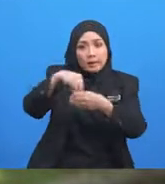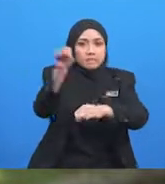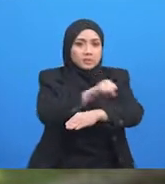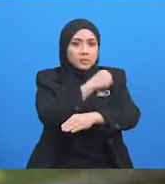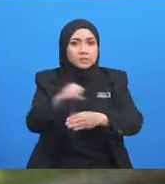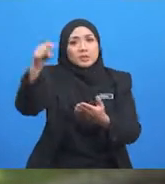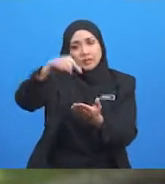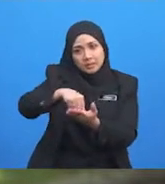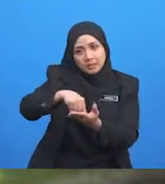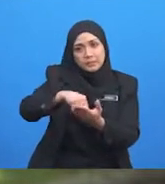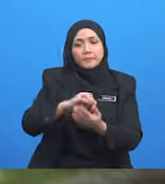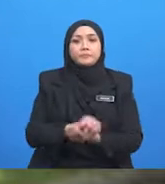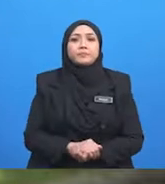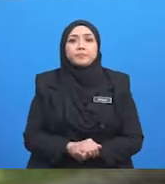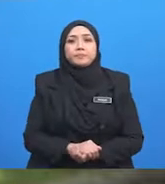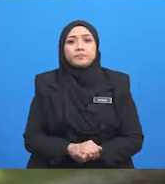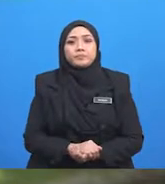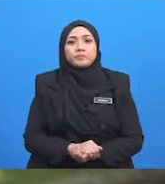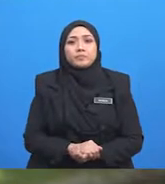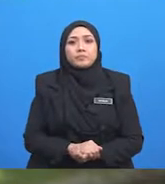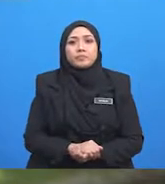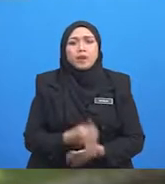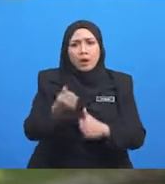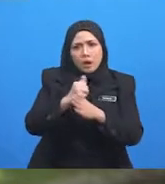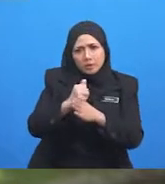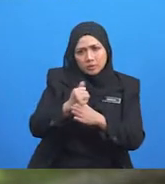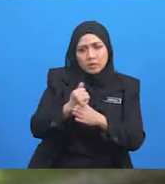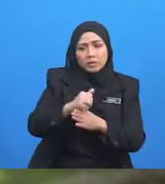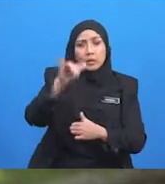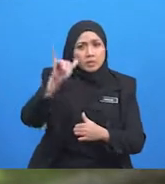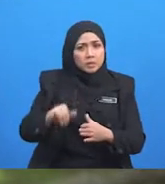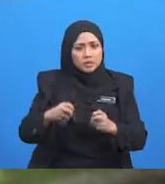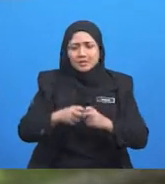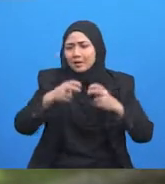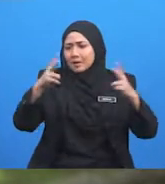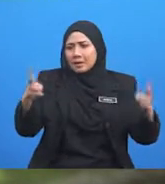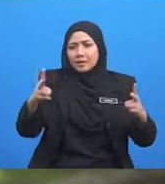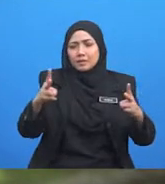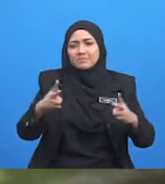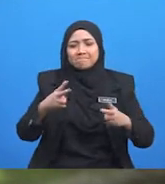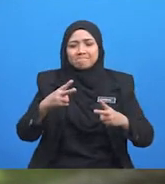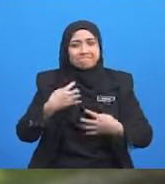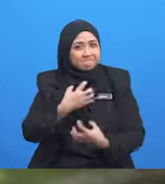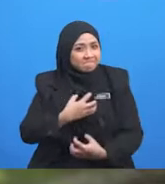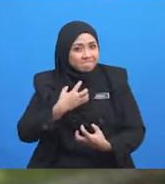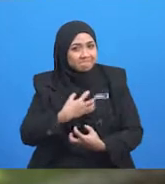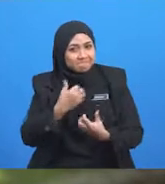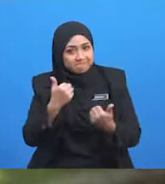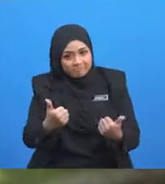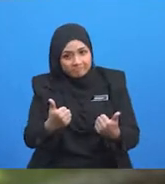ini. Aspek inilah antara yang paling menarik kerana gaya